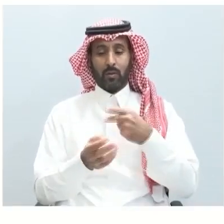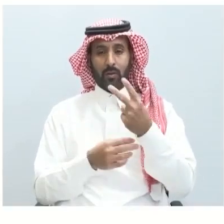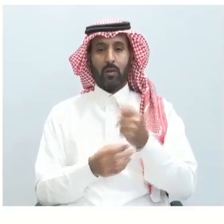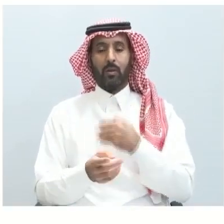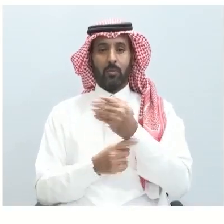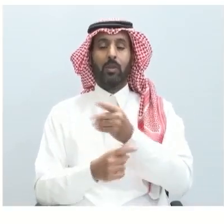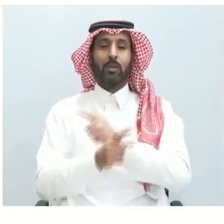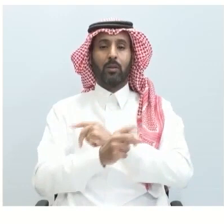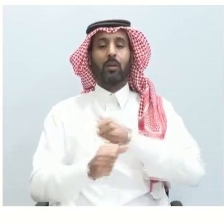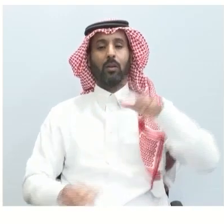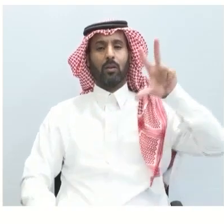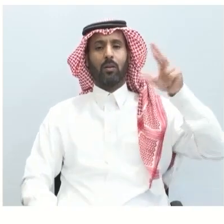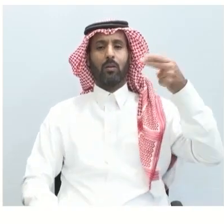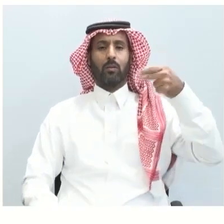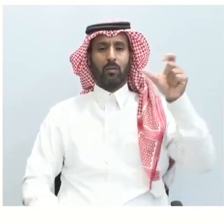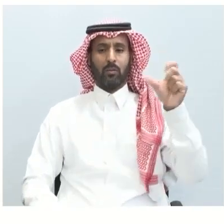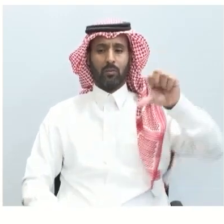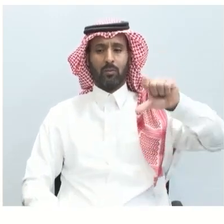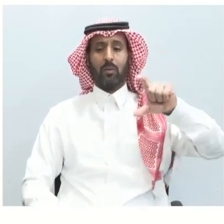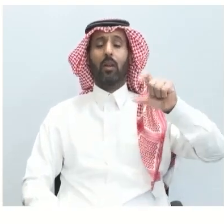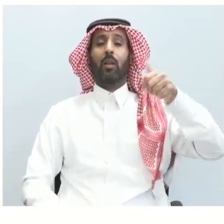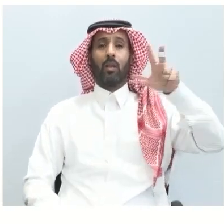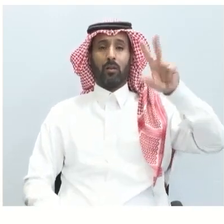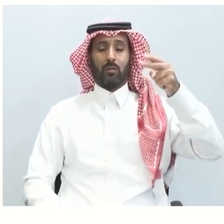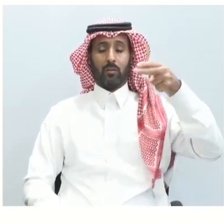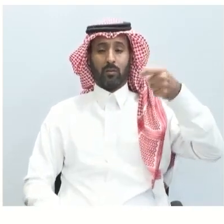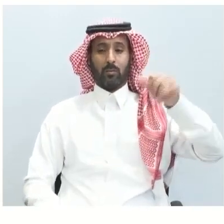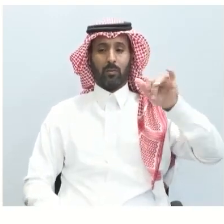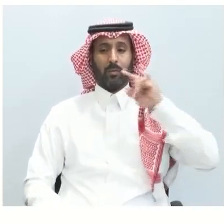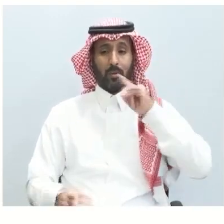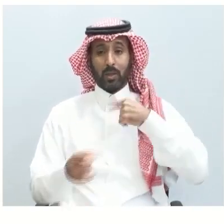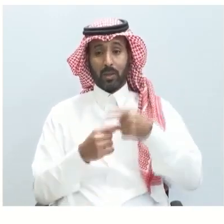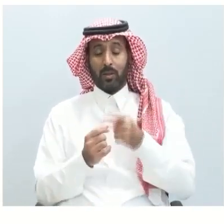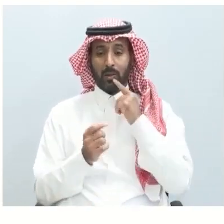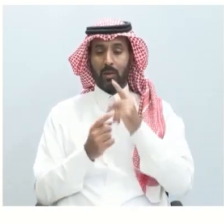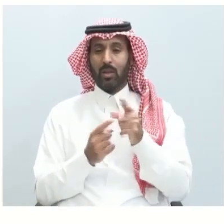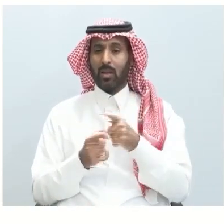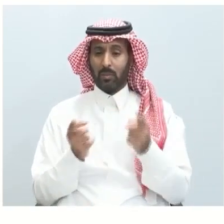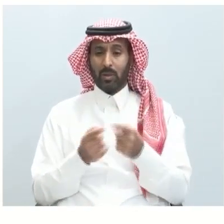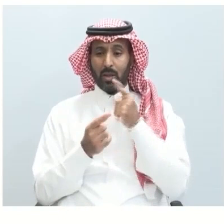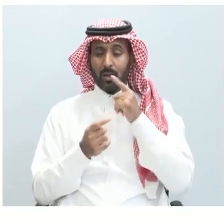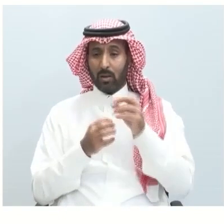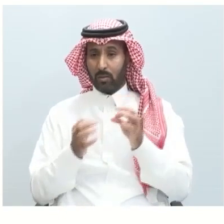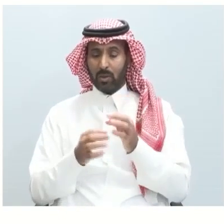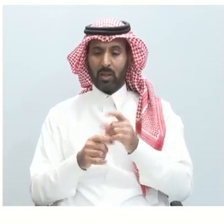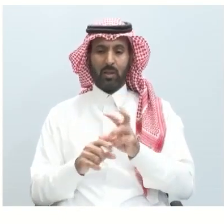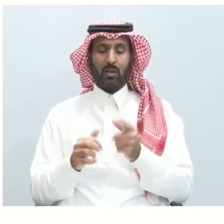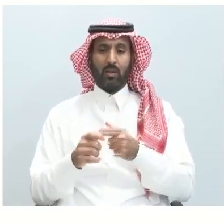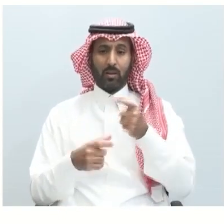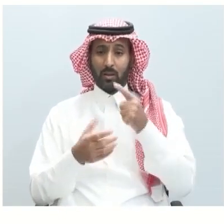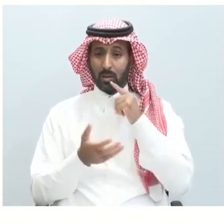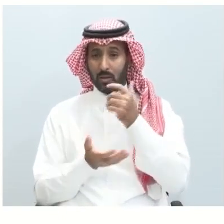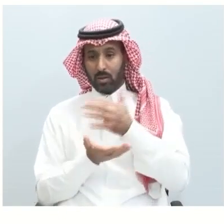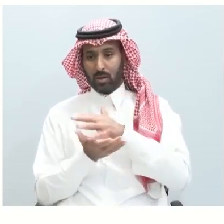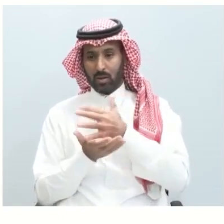العنود العتيبي ونرحب باستاذ لغه الاشاره صالح العوجان باذن الله اليوم سيكون الطبيعه الديناميكيه للاتزان نحن وصلنا الى